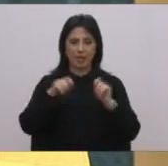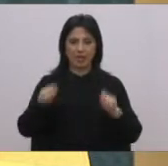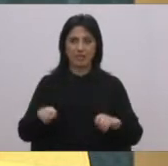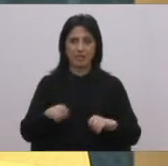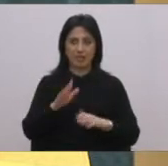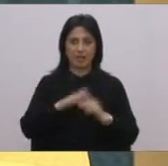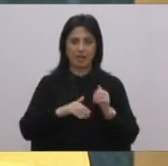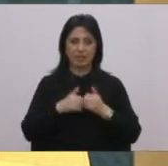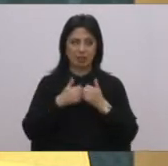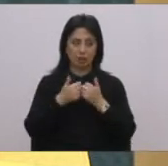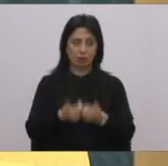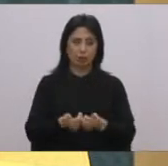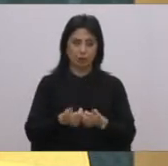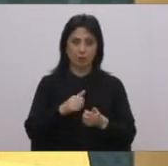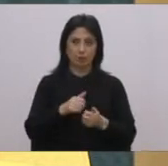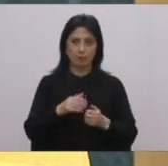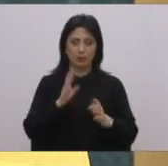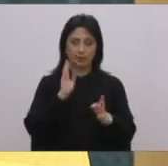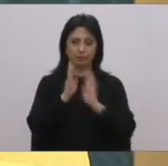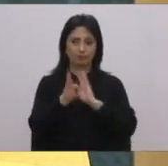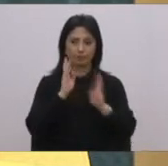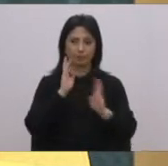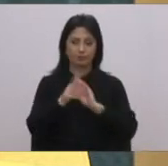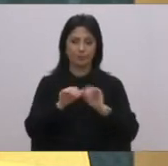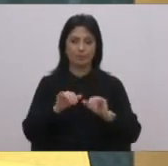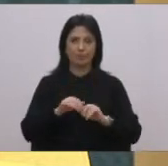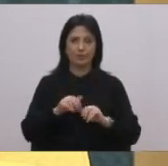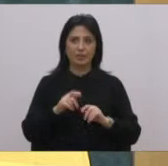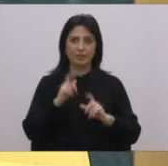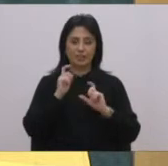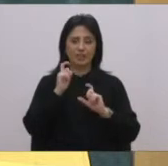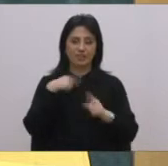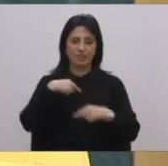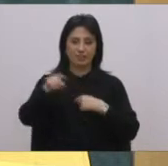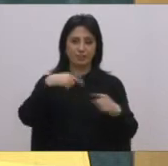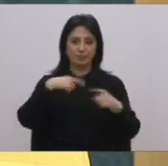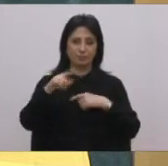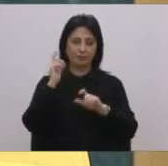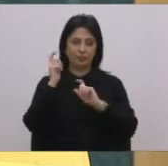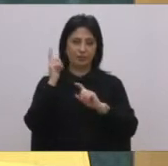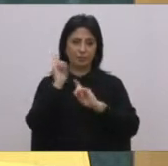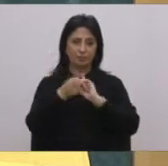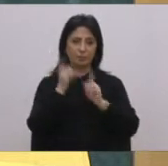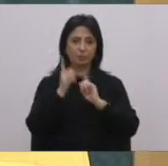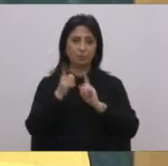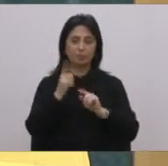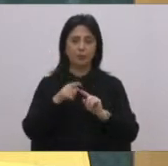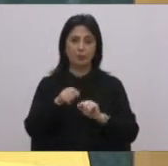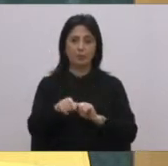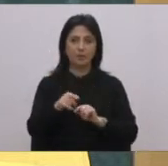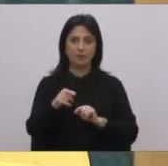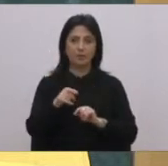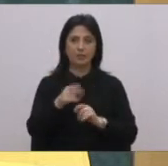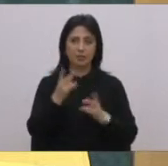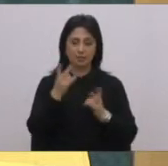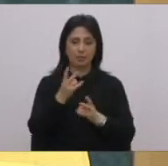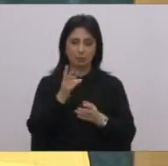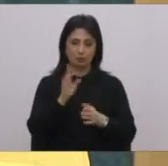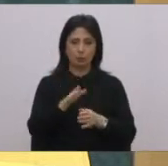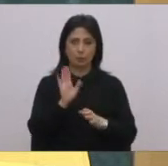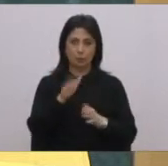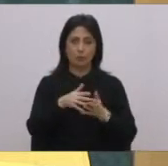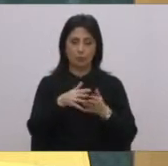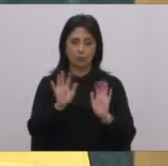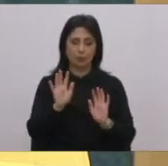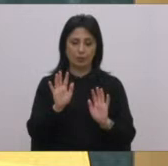უნდა, ხელშეუწყობს თვითნაკადების გაზრდილი თვითნაკადების გატარებას, ისევე როგორც მას პოტენციალი გააჩნია კიდე უფრო